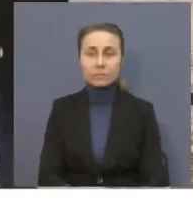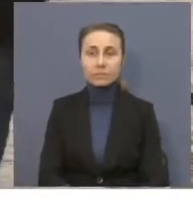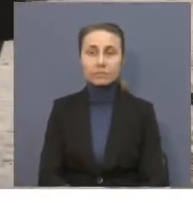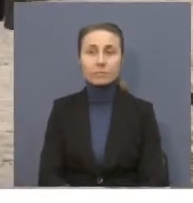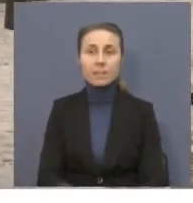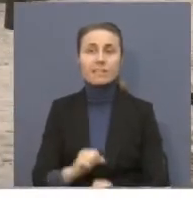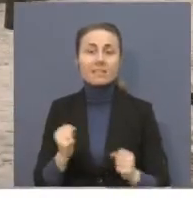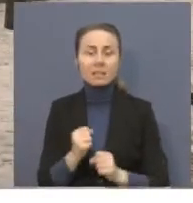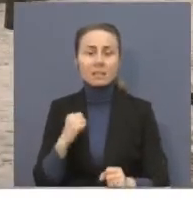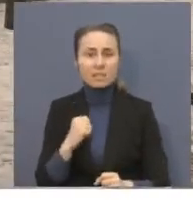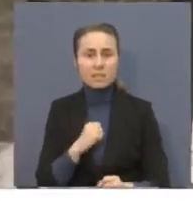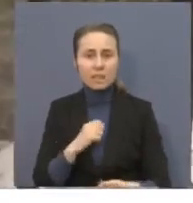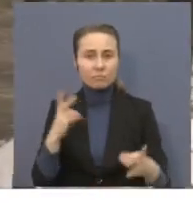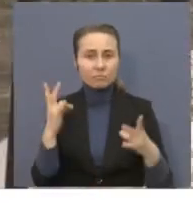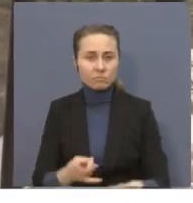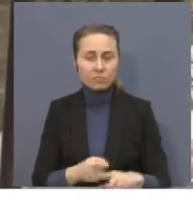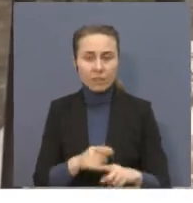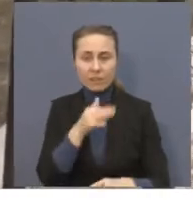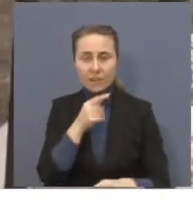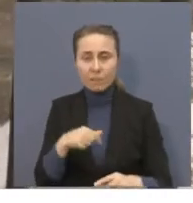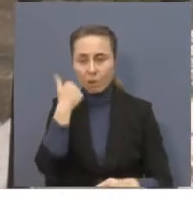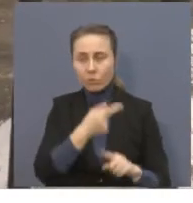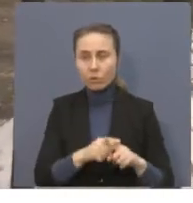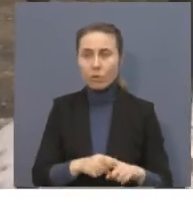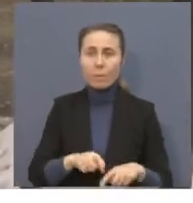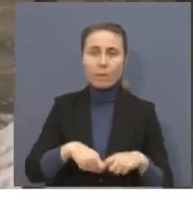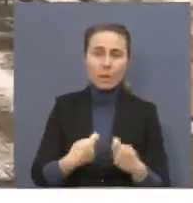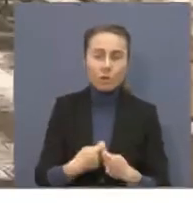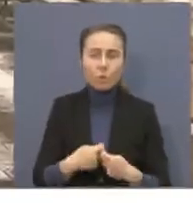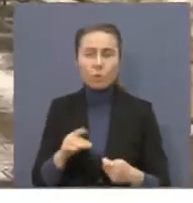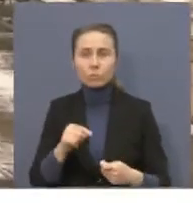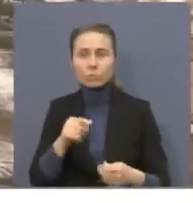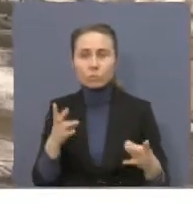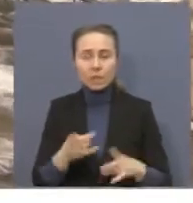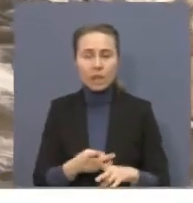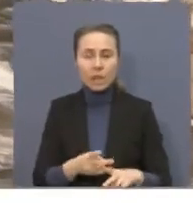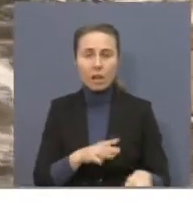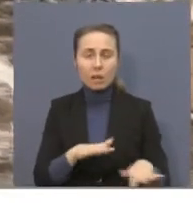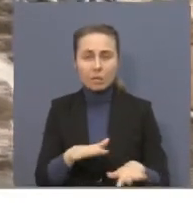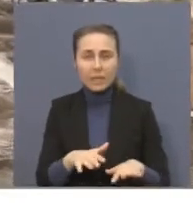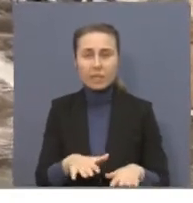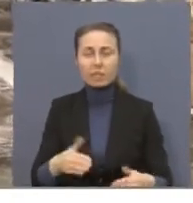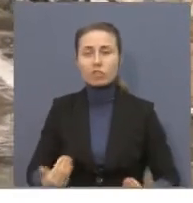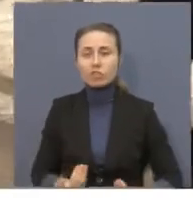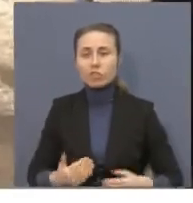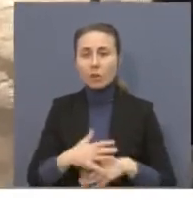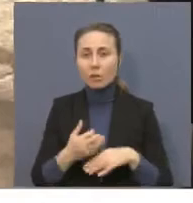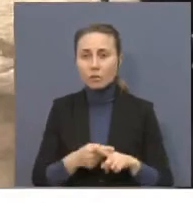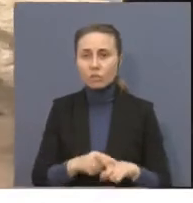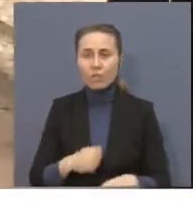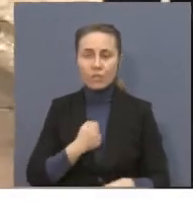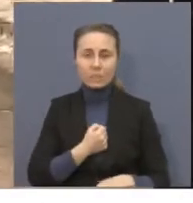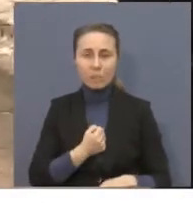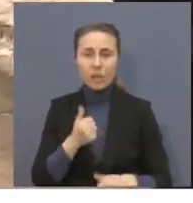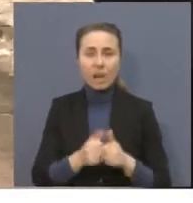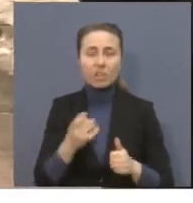Зима – самое травмоопасное время года. Переломы и ушибы можно получить на ровном месте. Жители Кокшетау возмущены и каждый раз